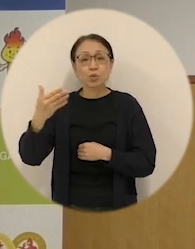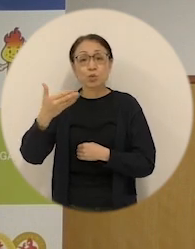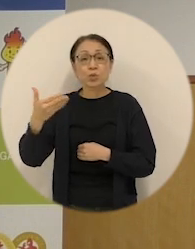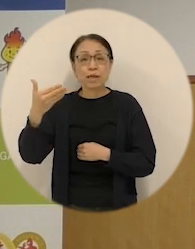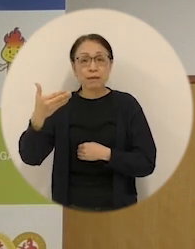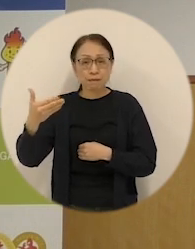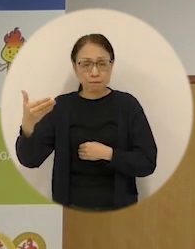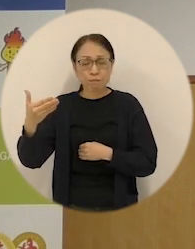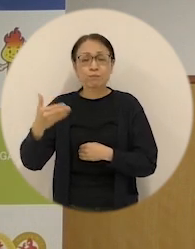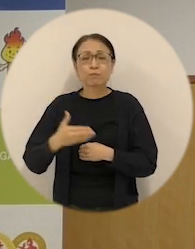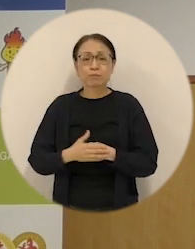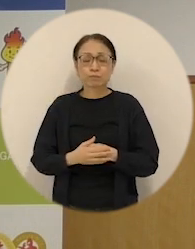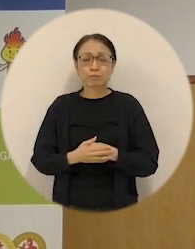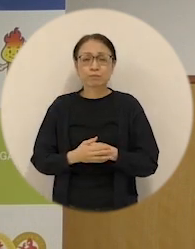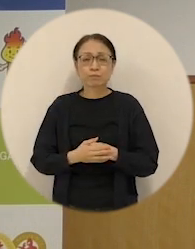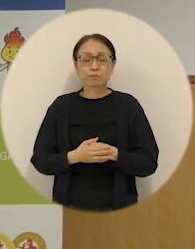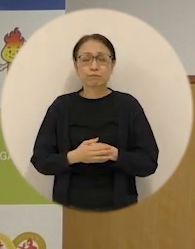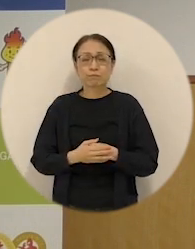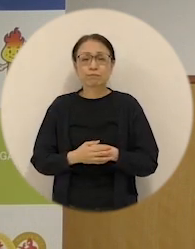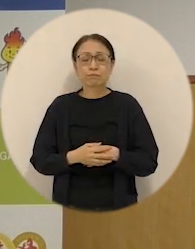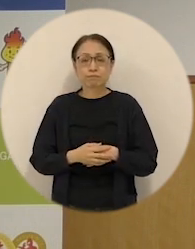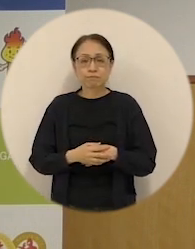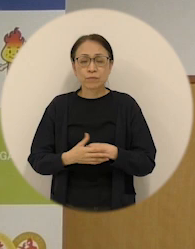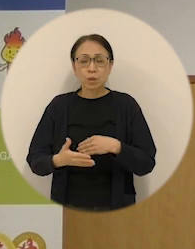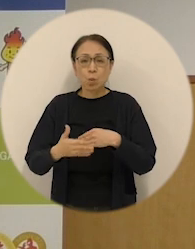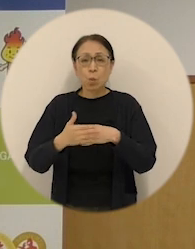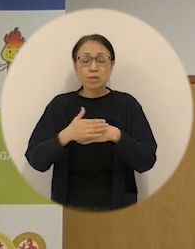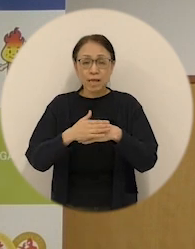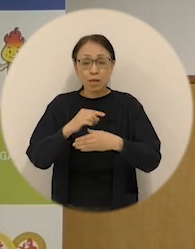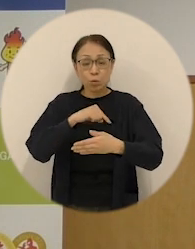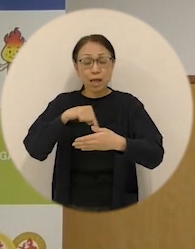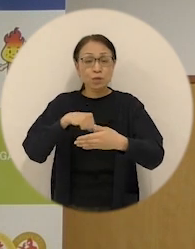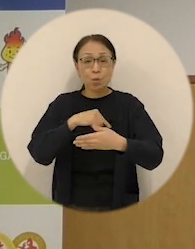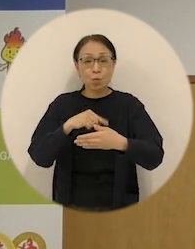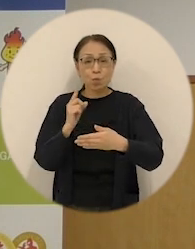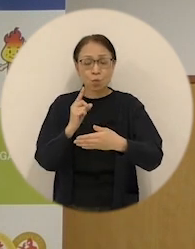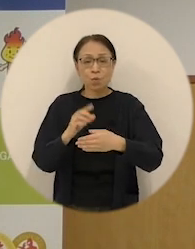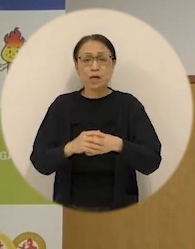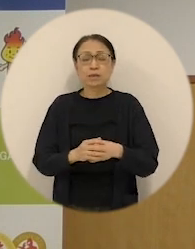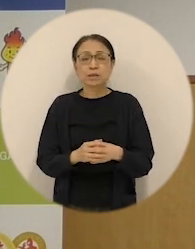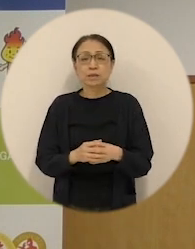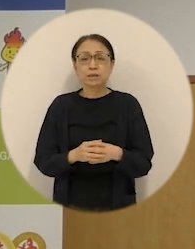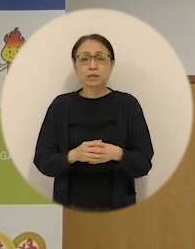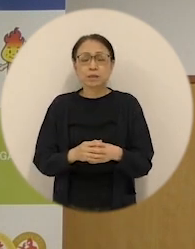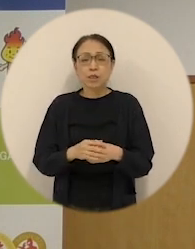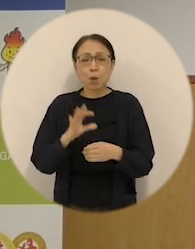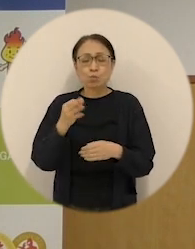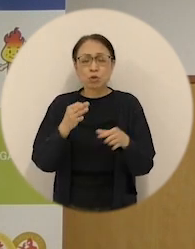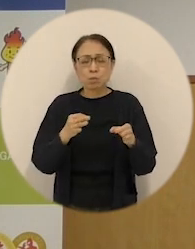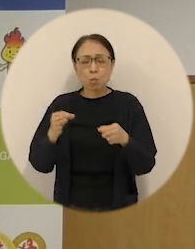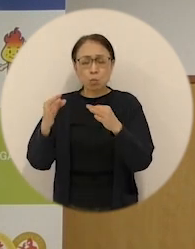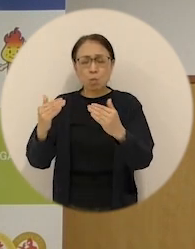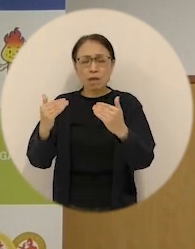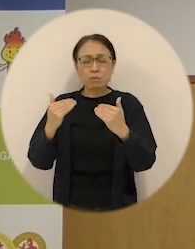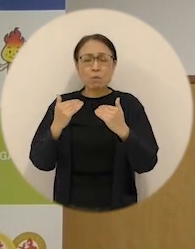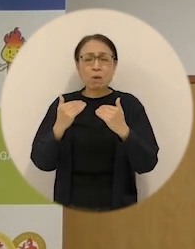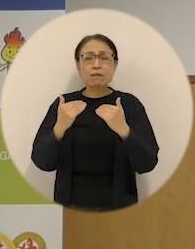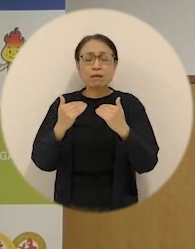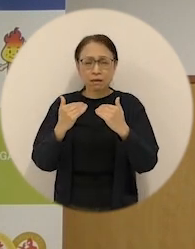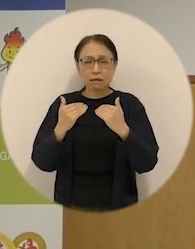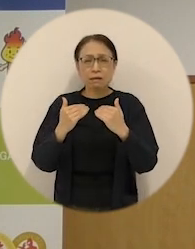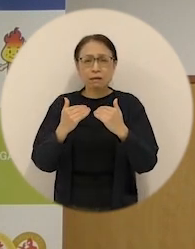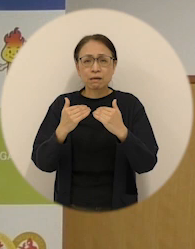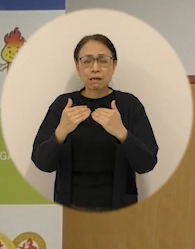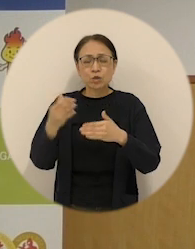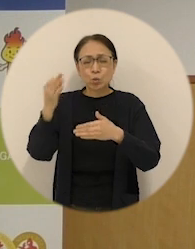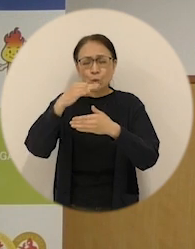367億3496万9000円となります。補正予算の内容につきましては、物価高騰の影響を受けている低所得